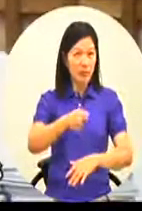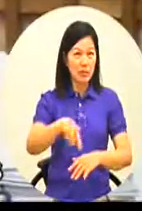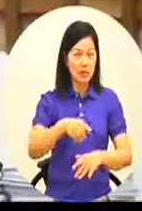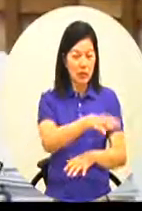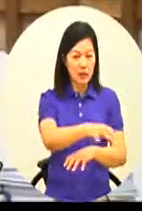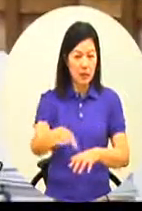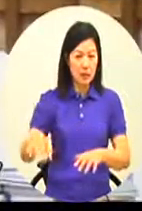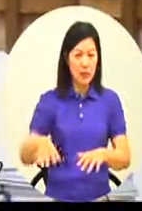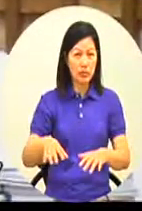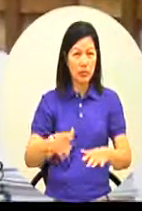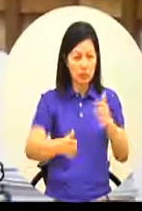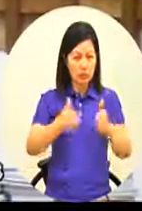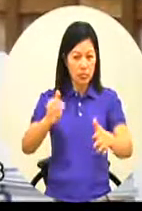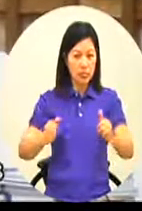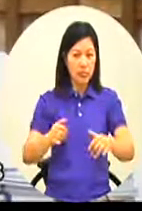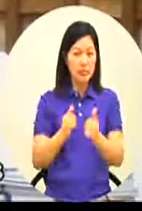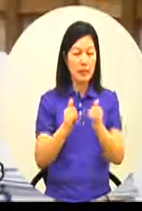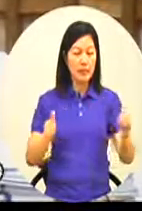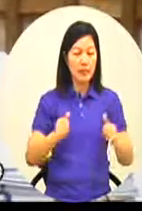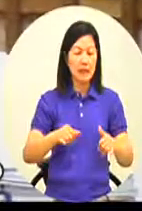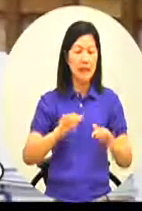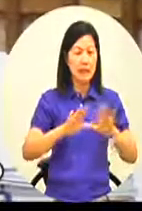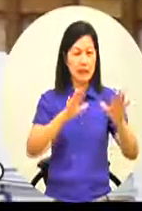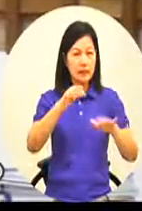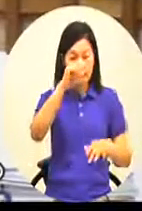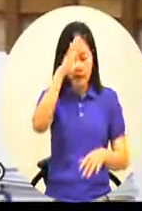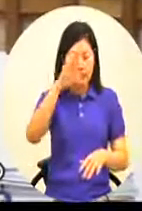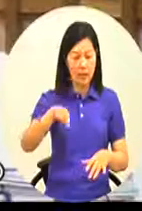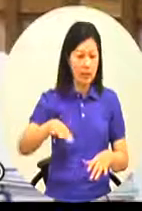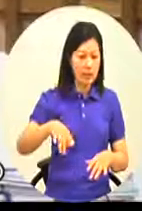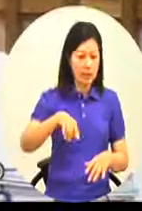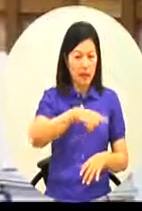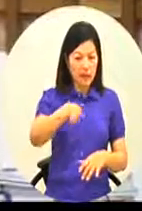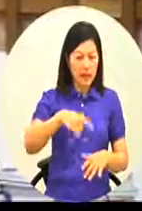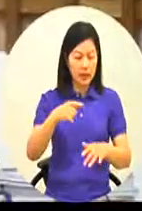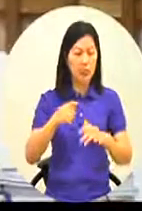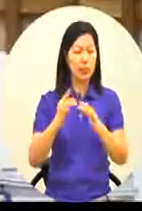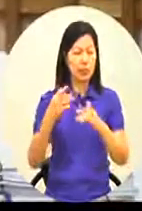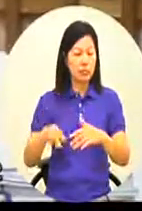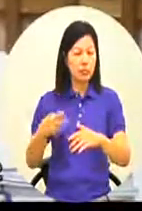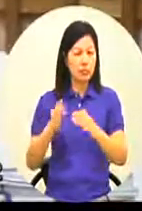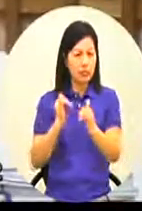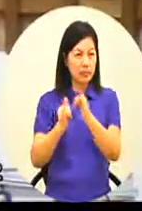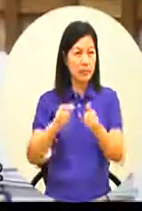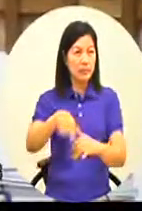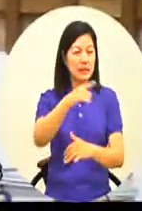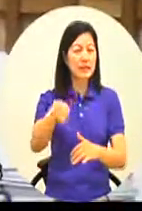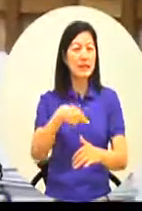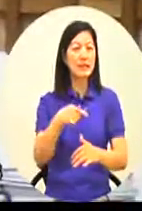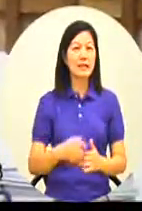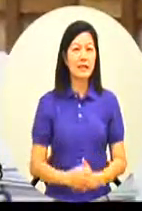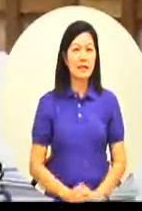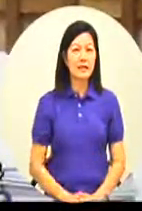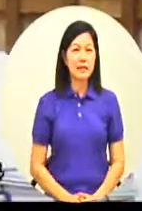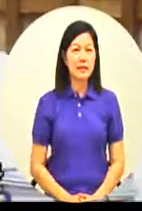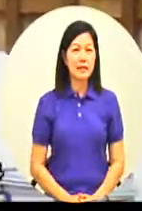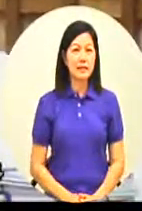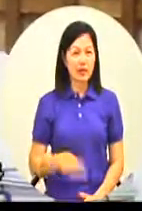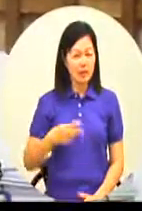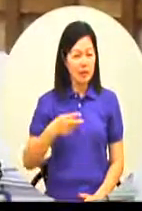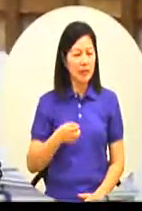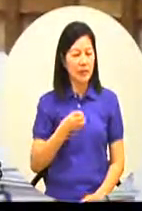长、民进党规个客开，所有的百姓真反弹。当然咯、哦，讲要叫我阁讲一句